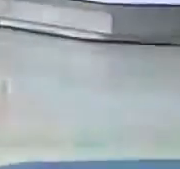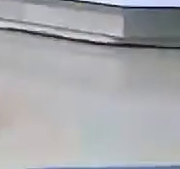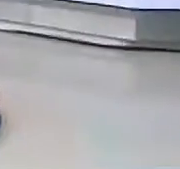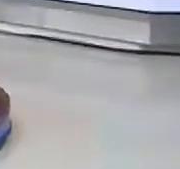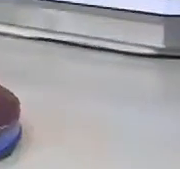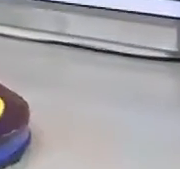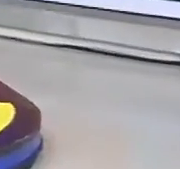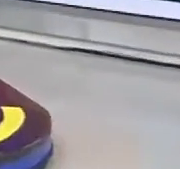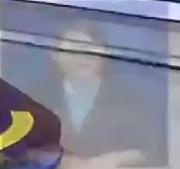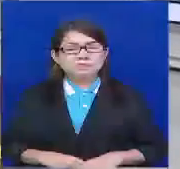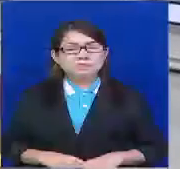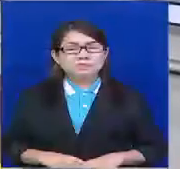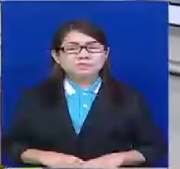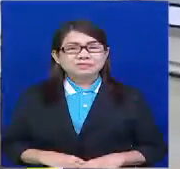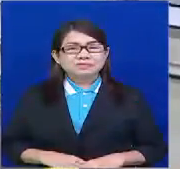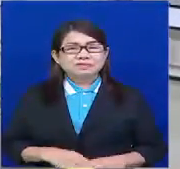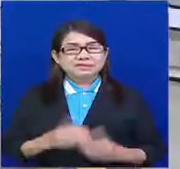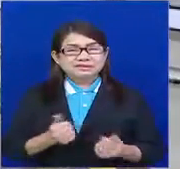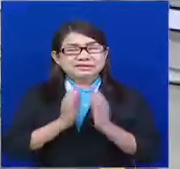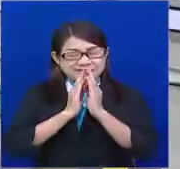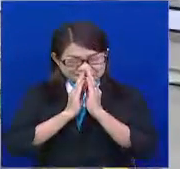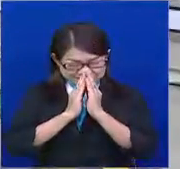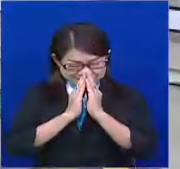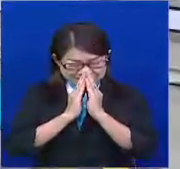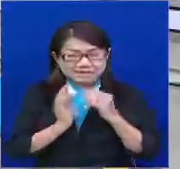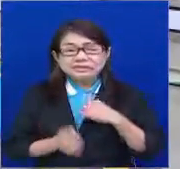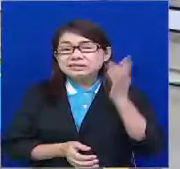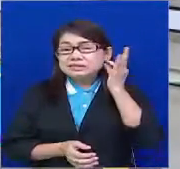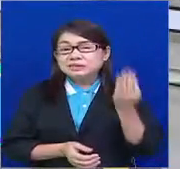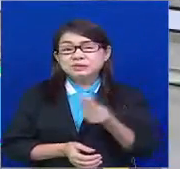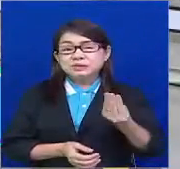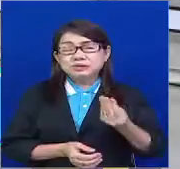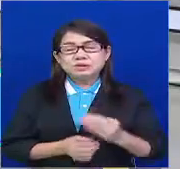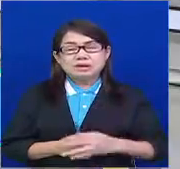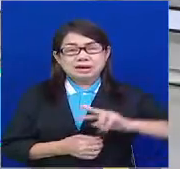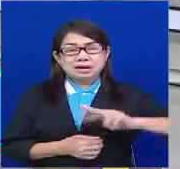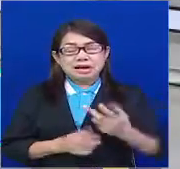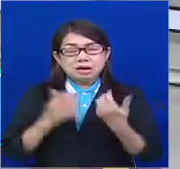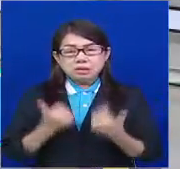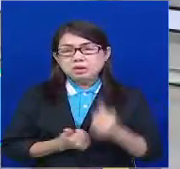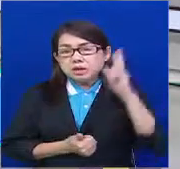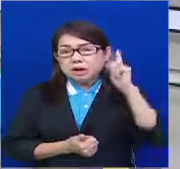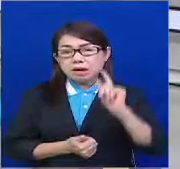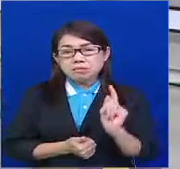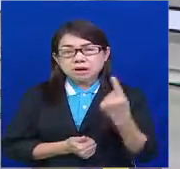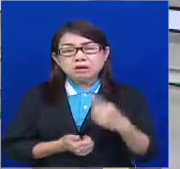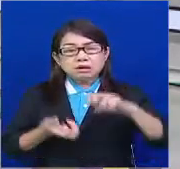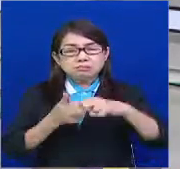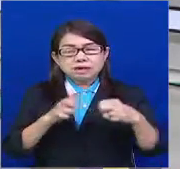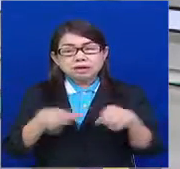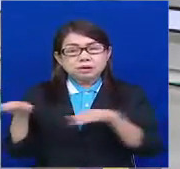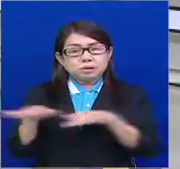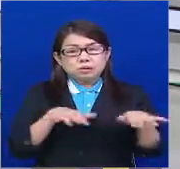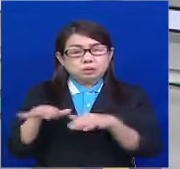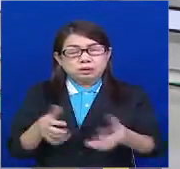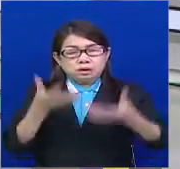ชนนี้ต้อนรับภาษามือนะคะอาจารย์กันยาแซ่อึ่งค่ะมีรายงานเข้ามาล่าสุดนะคะมีเหตุการณ์แผ่นดินไหวที่เกิดขึ้นเมื่อเวลา